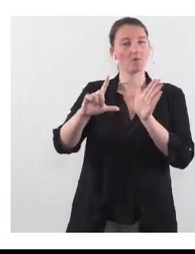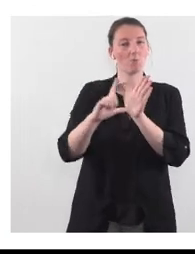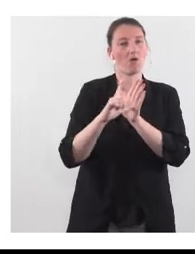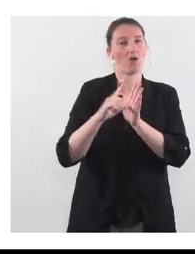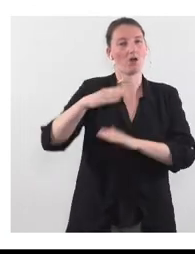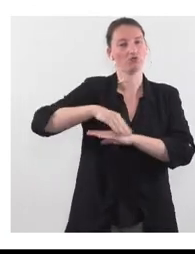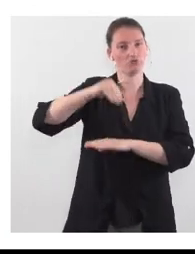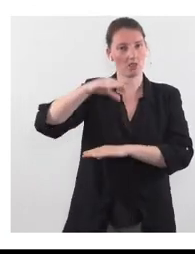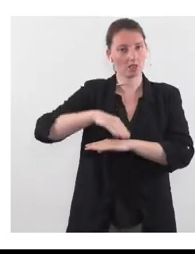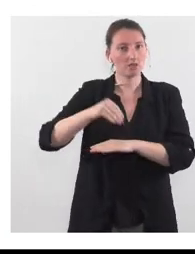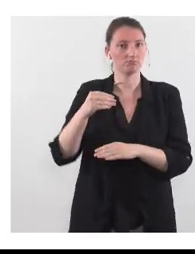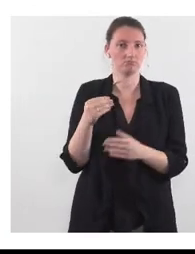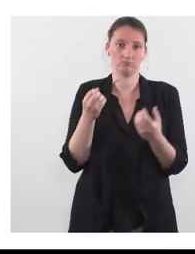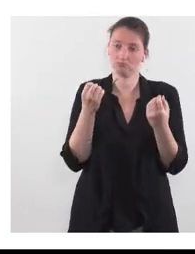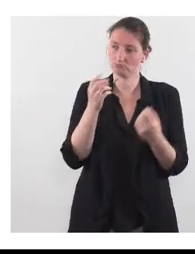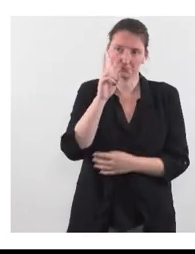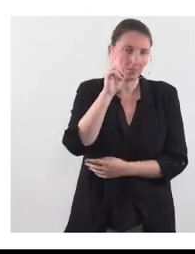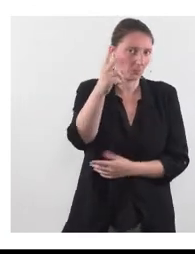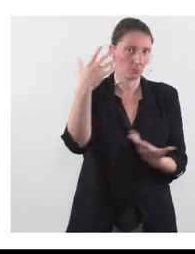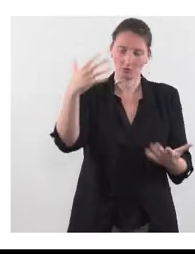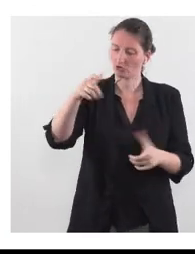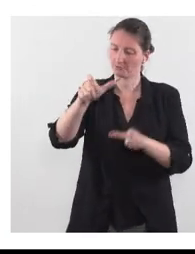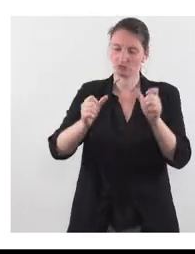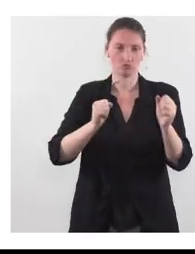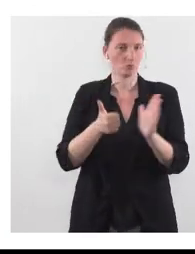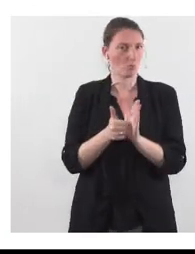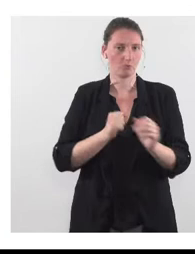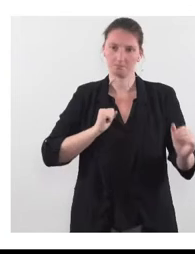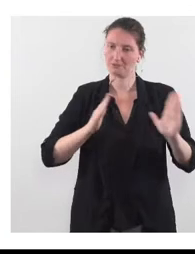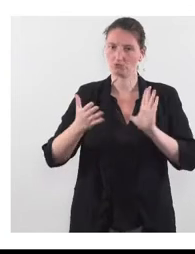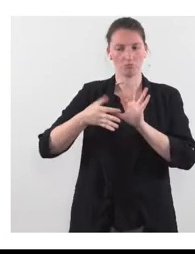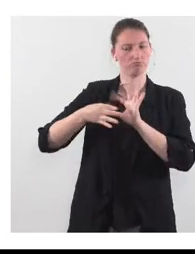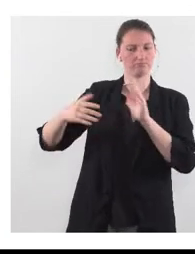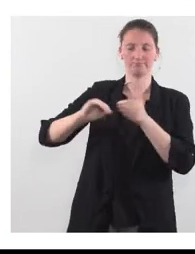beaucoup de médiateurs qui sont indépendants par rapport au gouvernement,